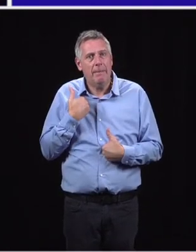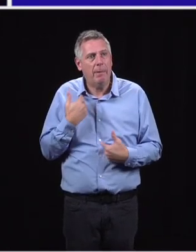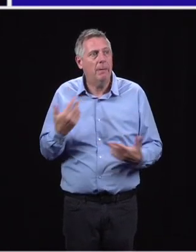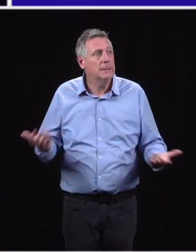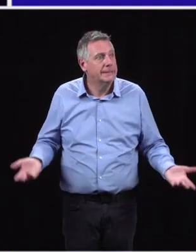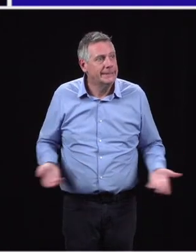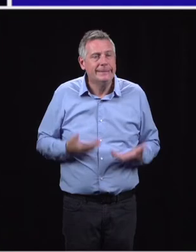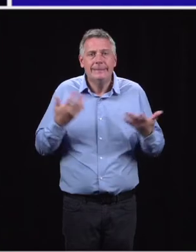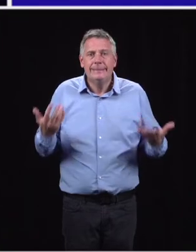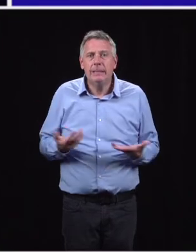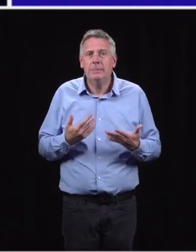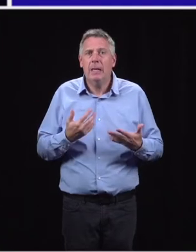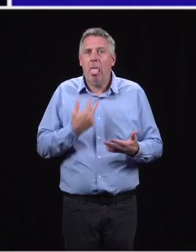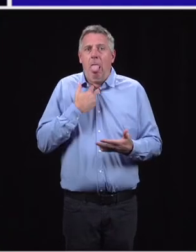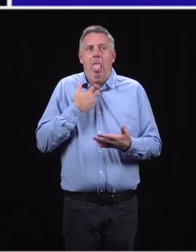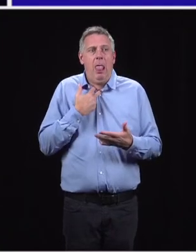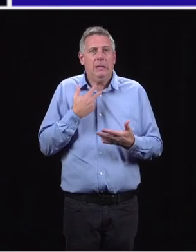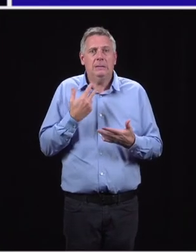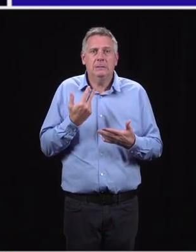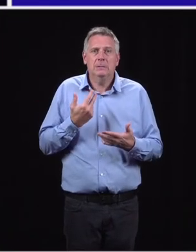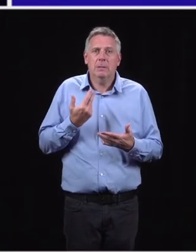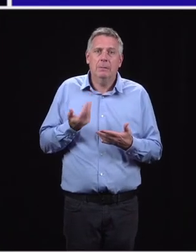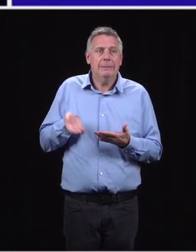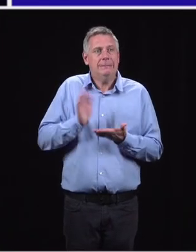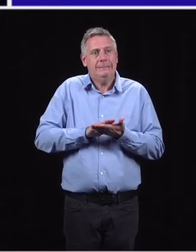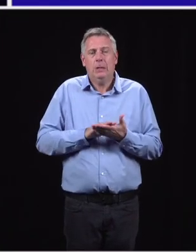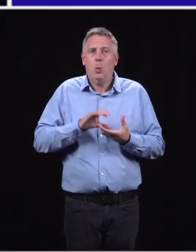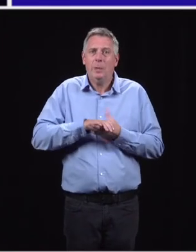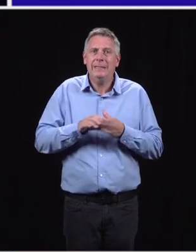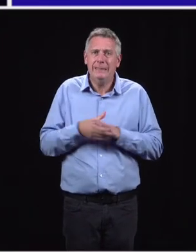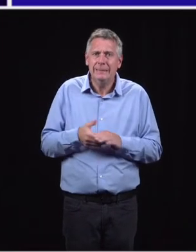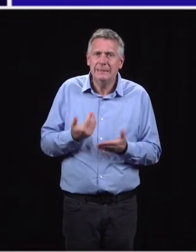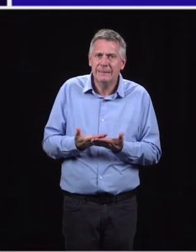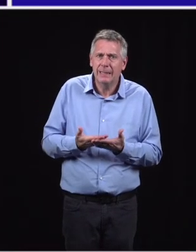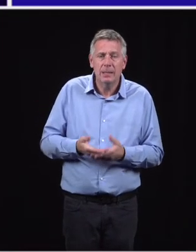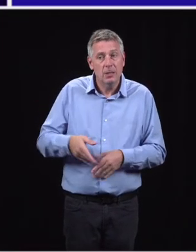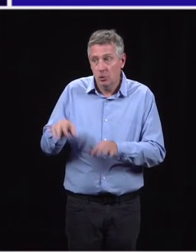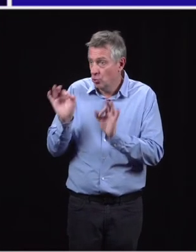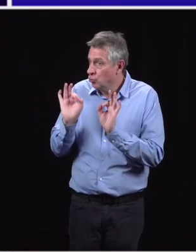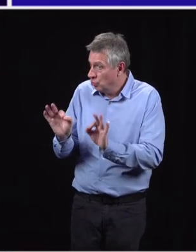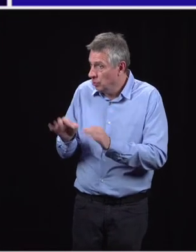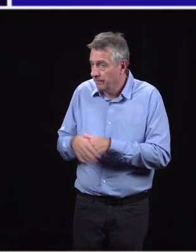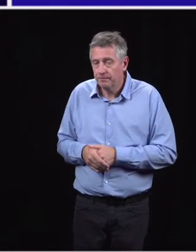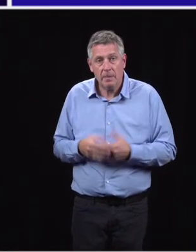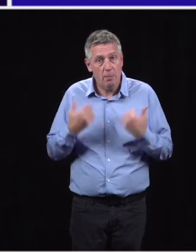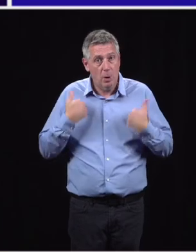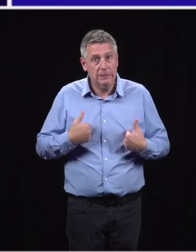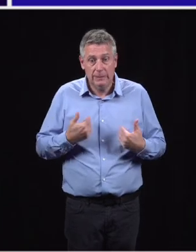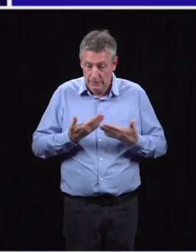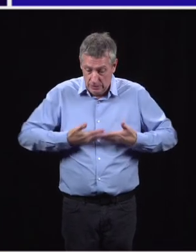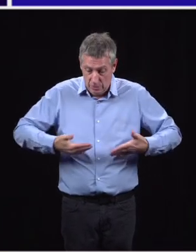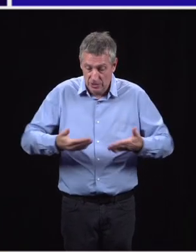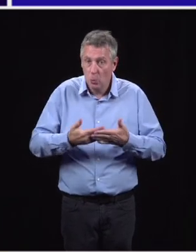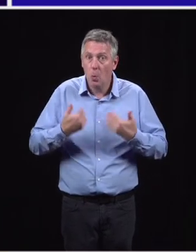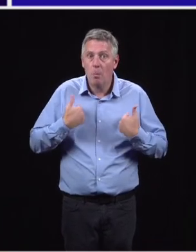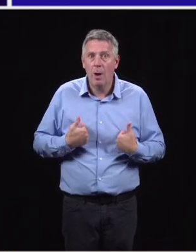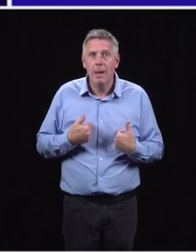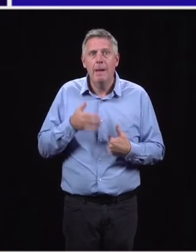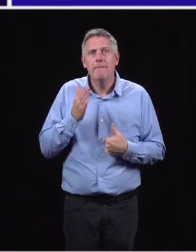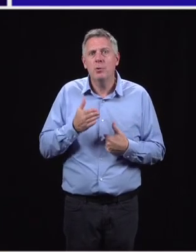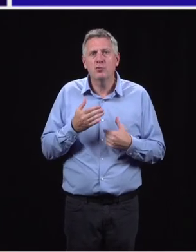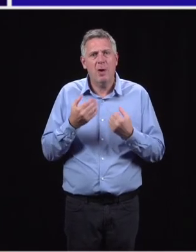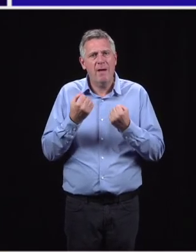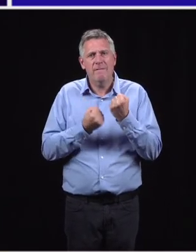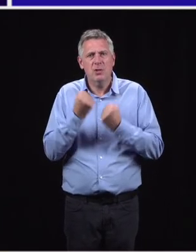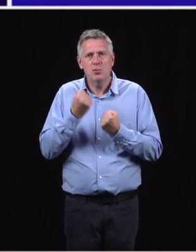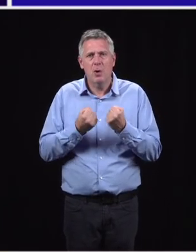on se retrouve dans une situation encore plus compliquée en fait ça exactement mais dans mon cas à moi par exemple il me faut absolument un véhicule